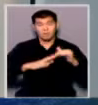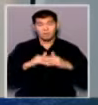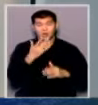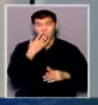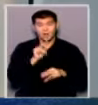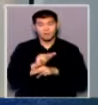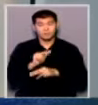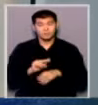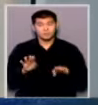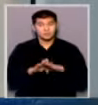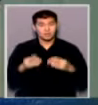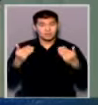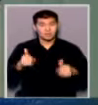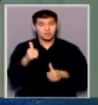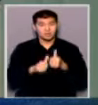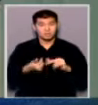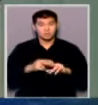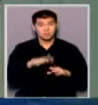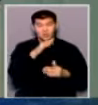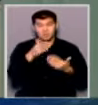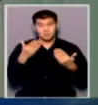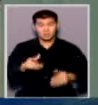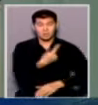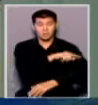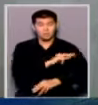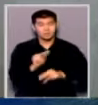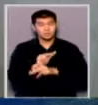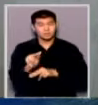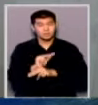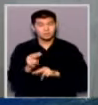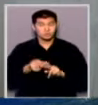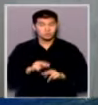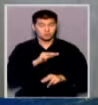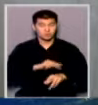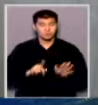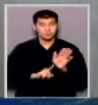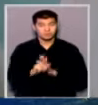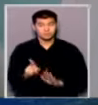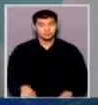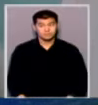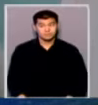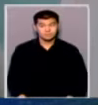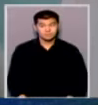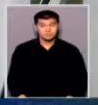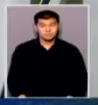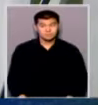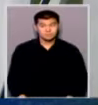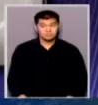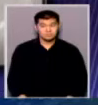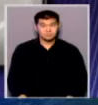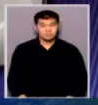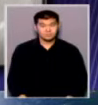бар. Сонымен қатар тәуліктің кез келген мезгілінде дәрігерлерге кеңес беру қызмет іске қосылған.